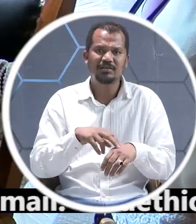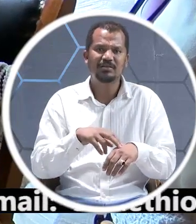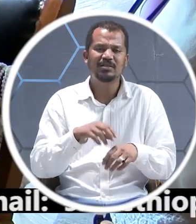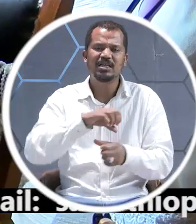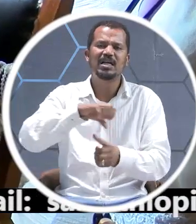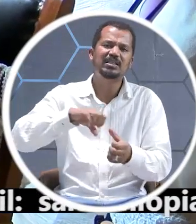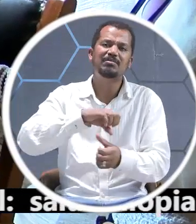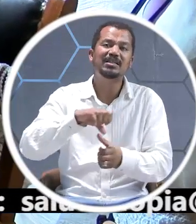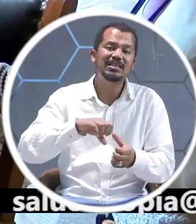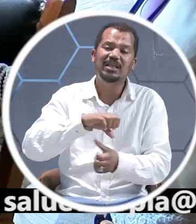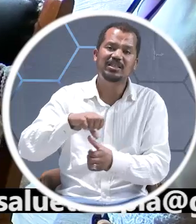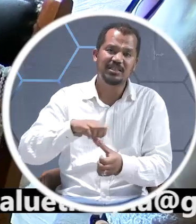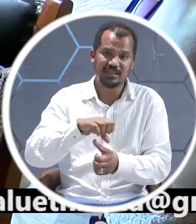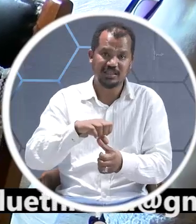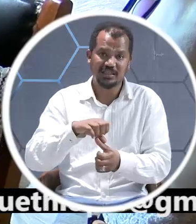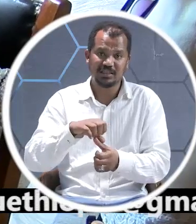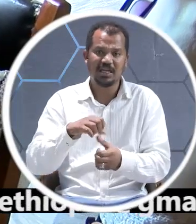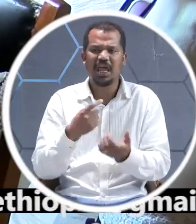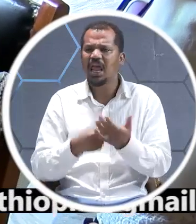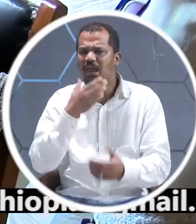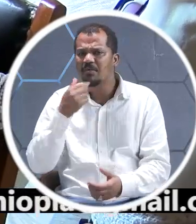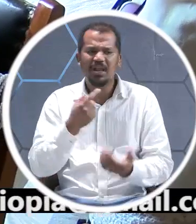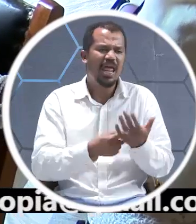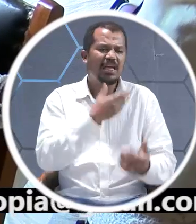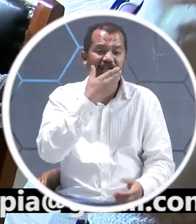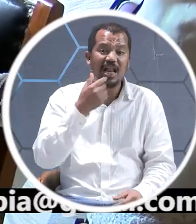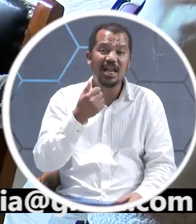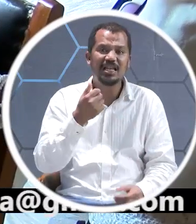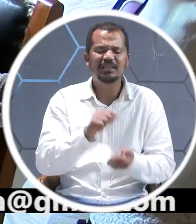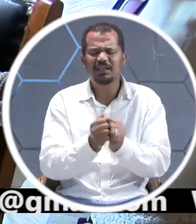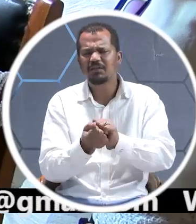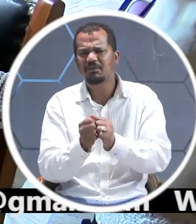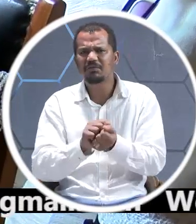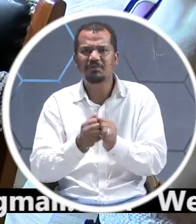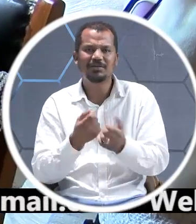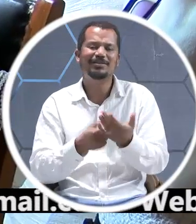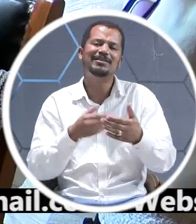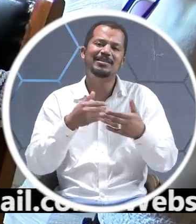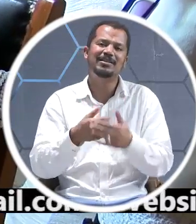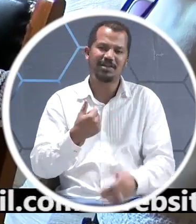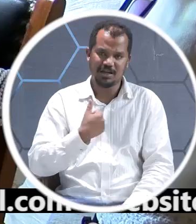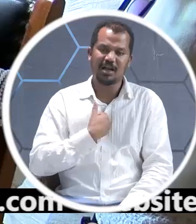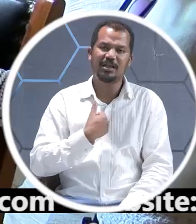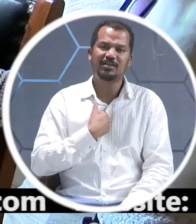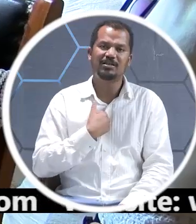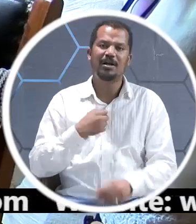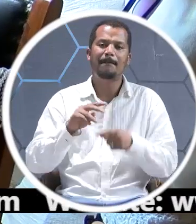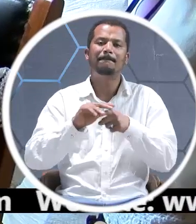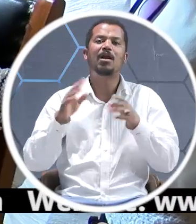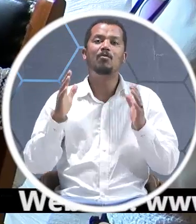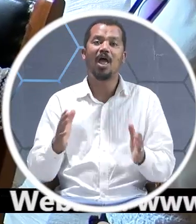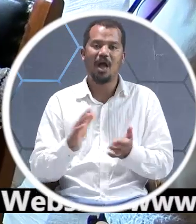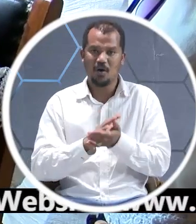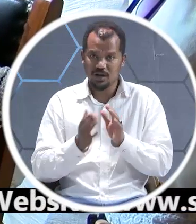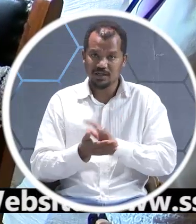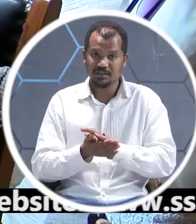በቃ አስበሳችን እንትን እያልን ይሄ ቢሆን ይሄ ይሻላል ይሄ እያልን የለዋወጥን ያው እዚህ ደርሰን ራሳችን ባለሙያ